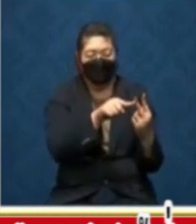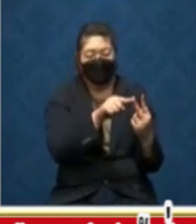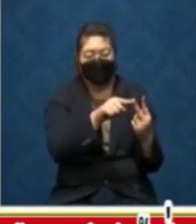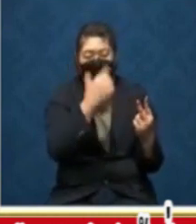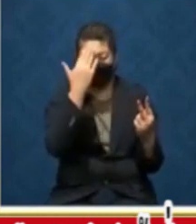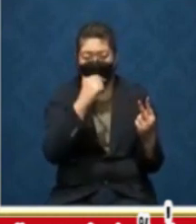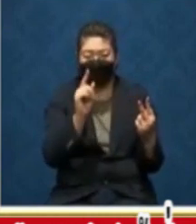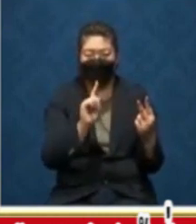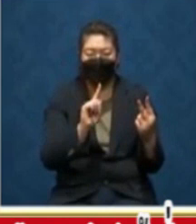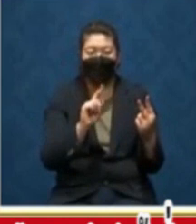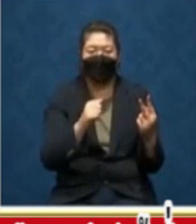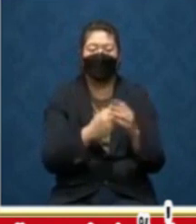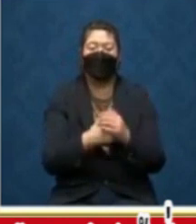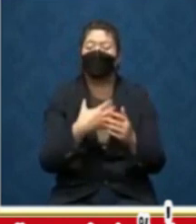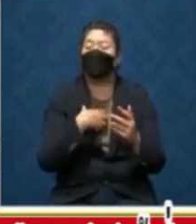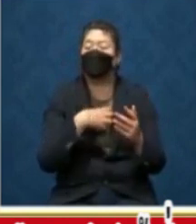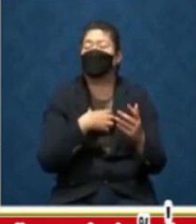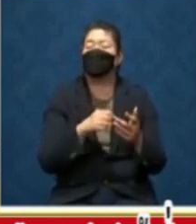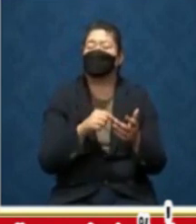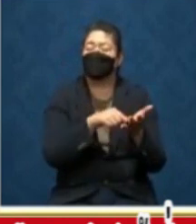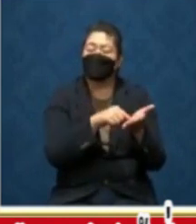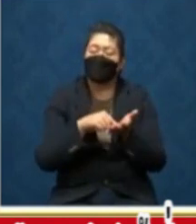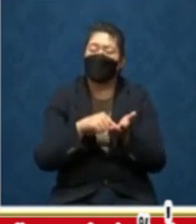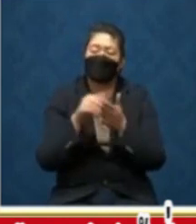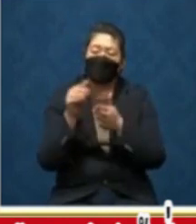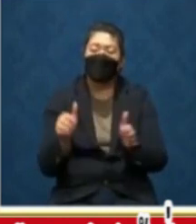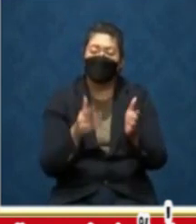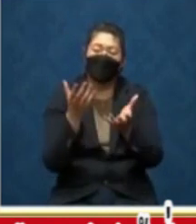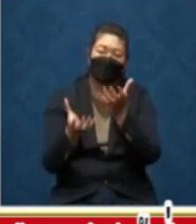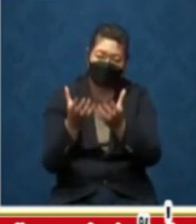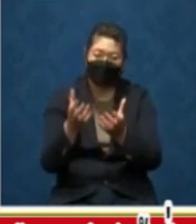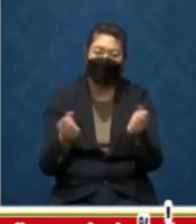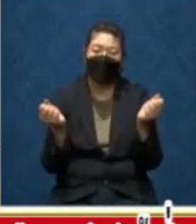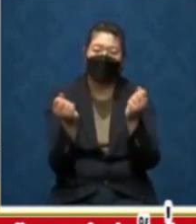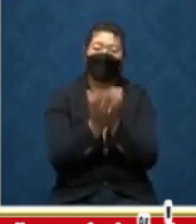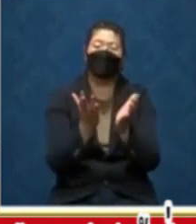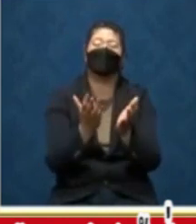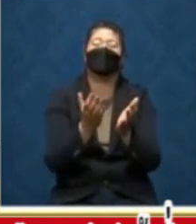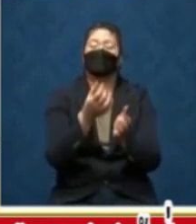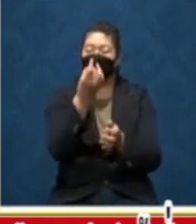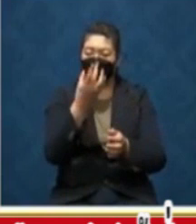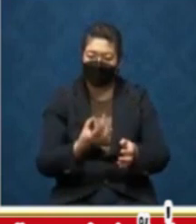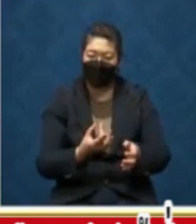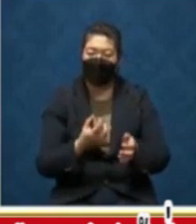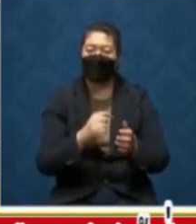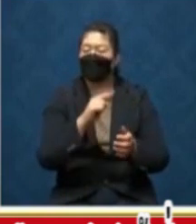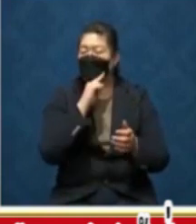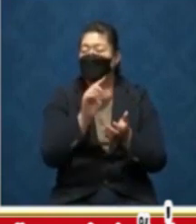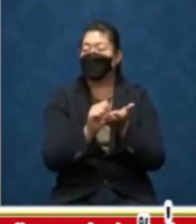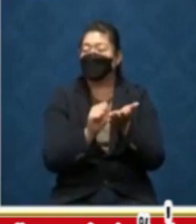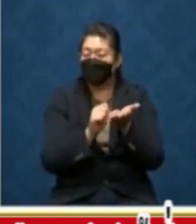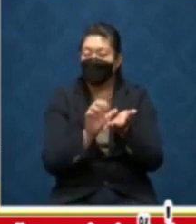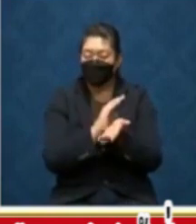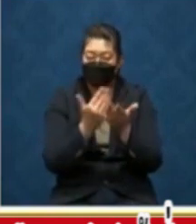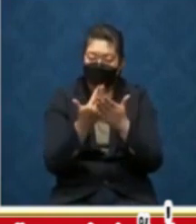ว่าเรียกร้องให้กับปฏิรูปกระบวนการยุติธรรมนี้ถ้าปฏิรูปมันเสียหายอะไรถ้าปฏิรูปมันเสียหายอะไร